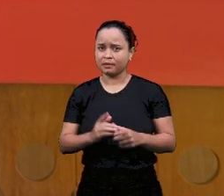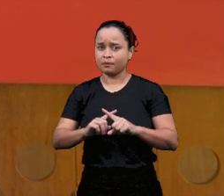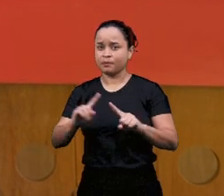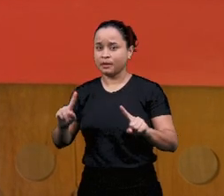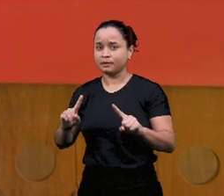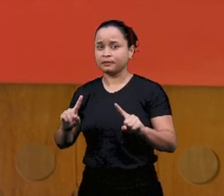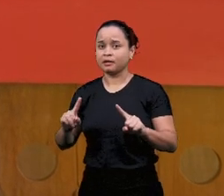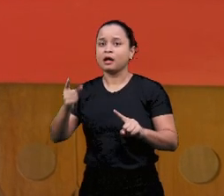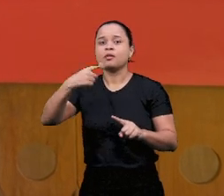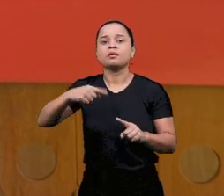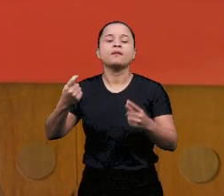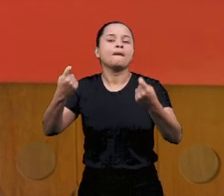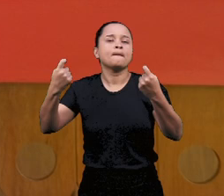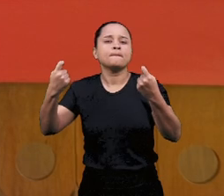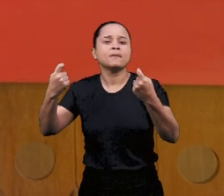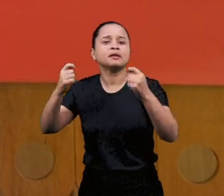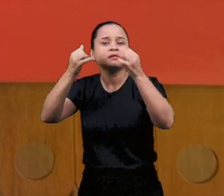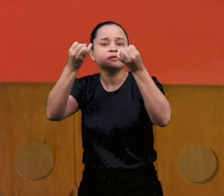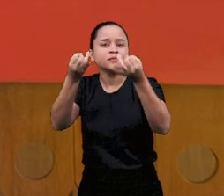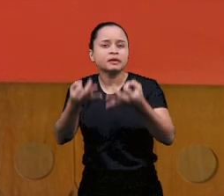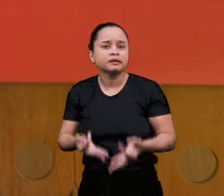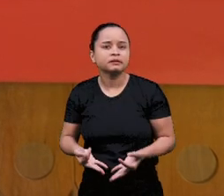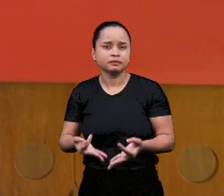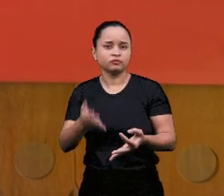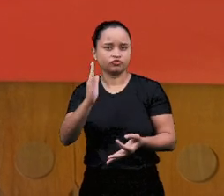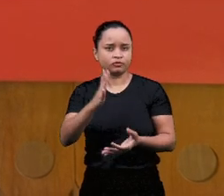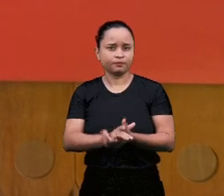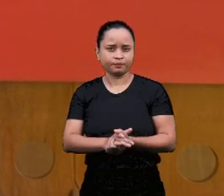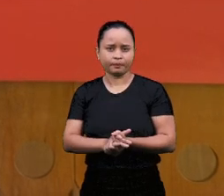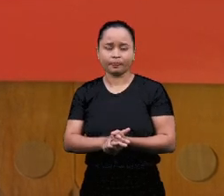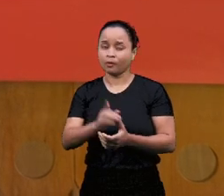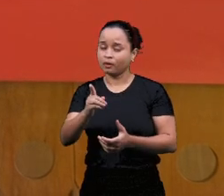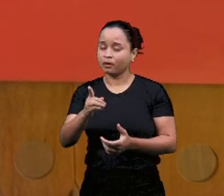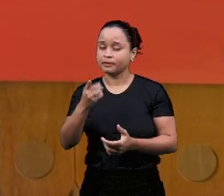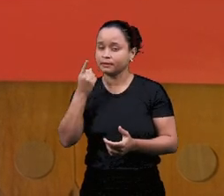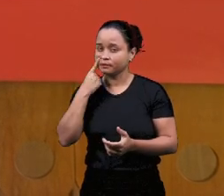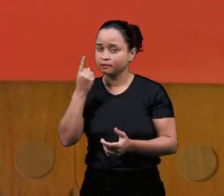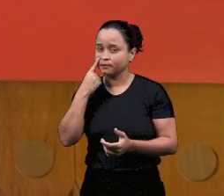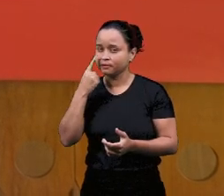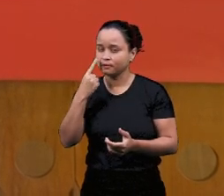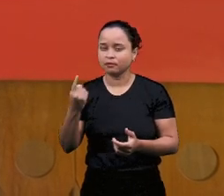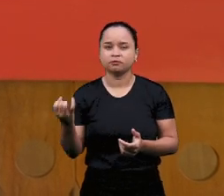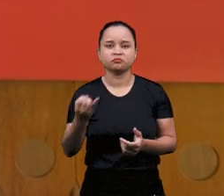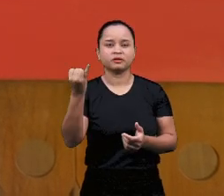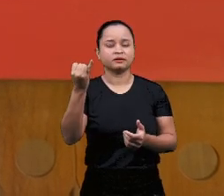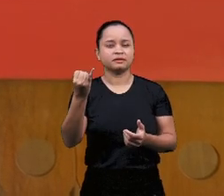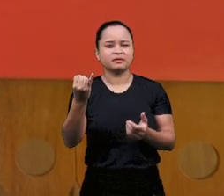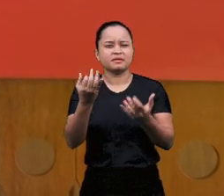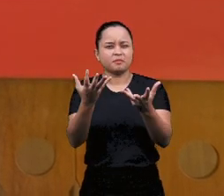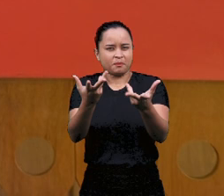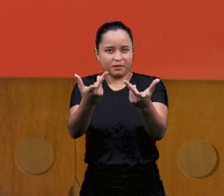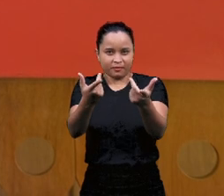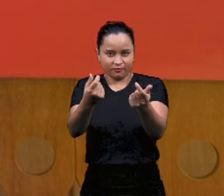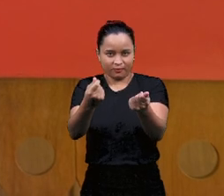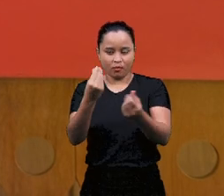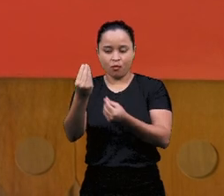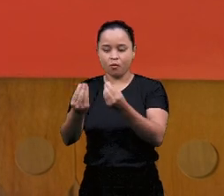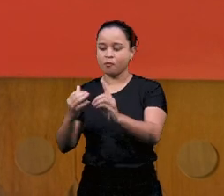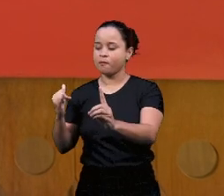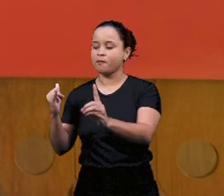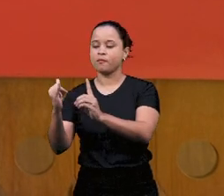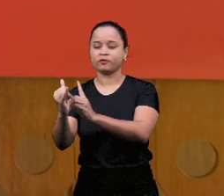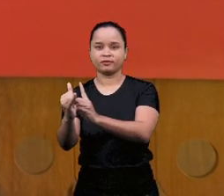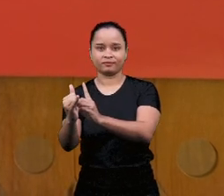n'est plus nécessaire de parler encore. Voyez, mes frères, c'est la richesse qui existe d'un côté prophétique.